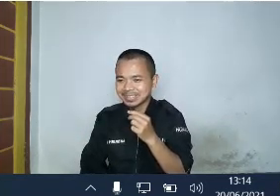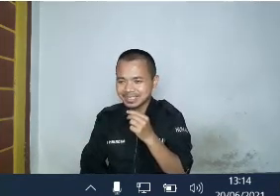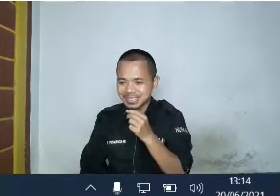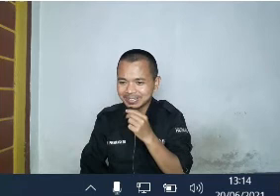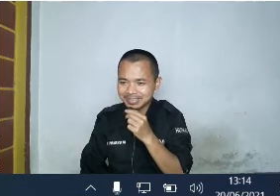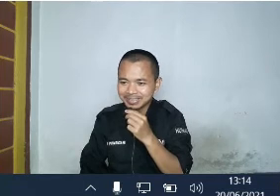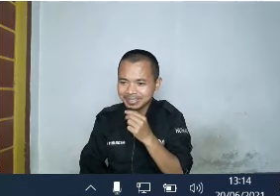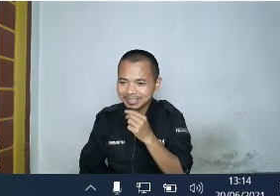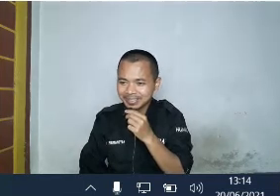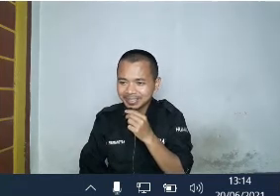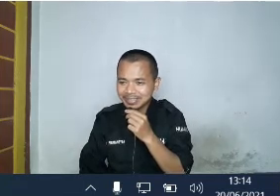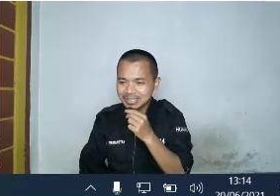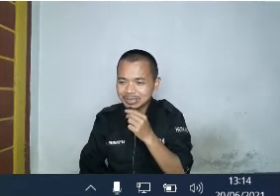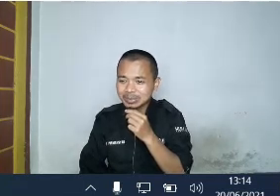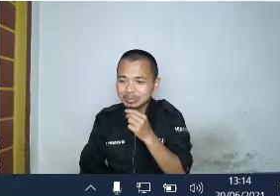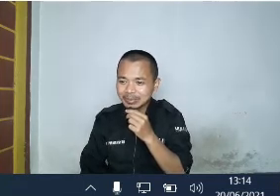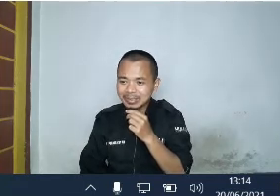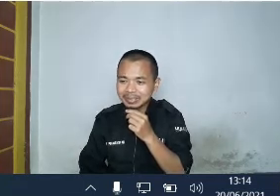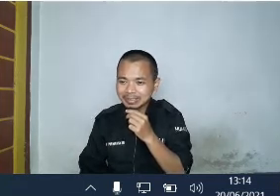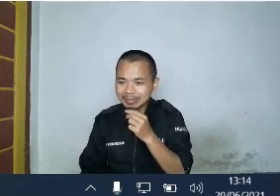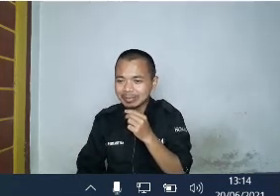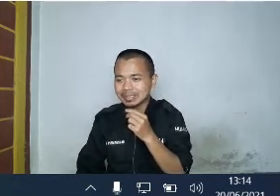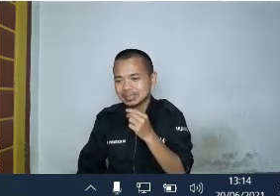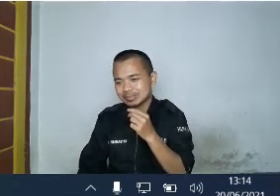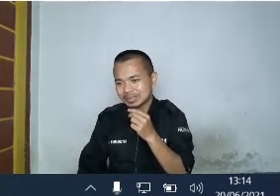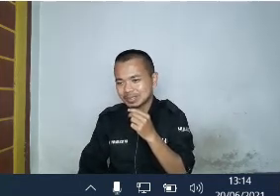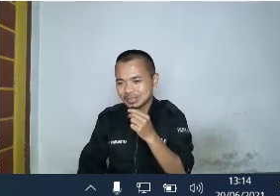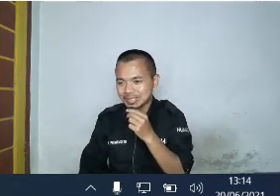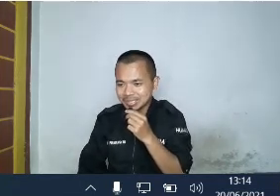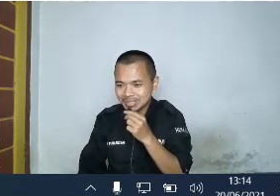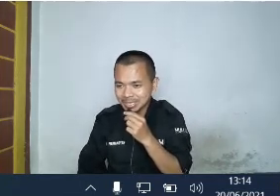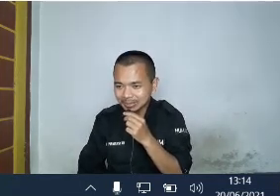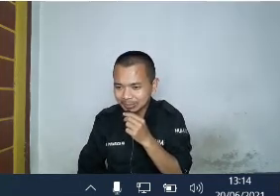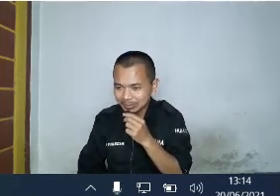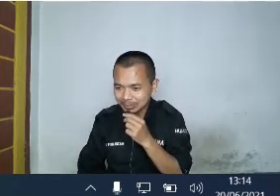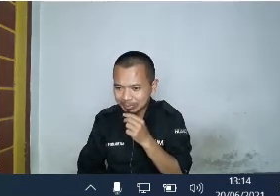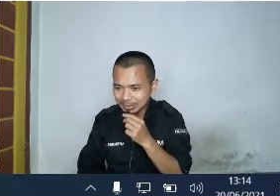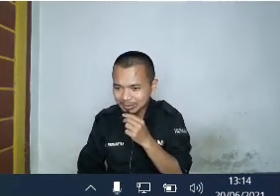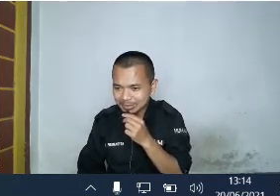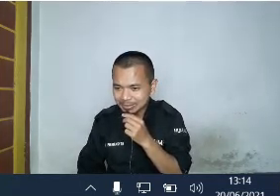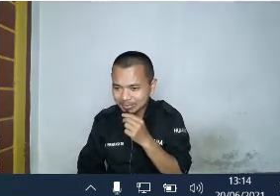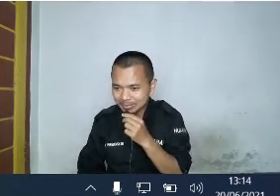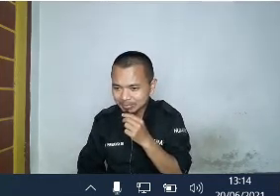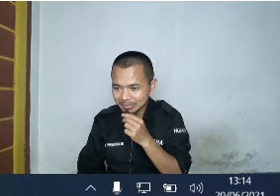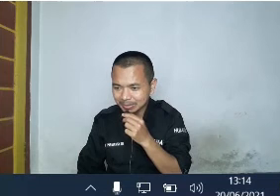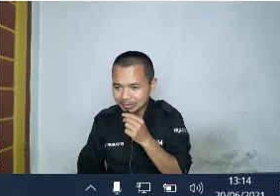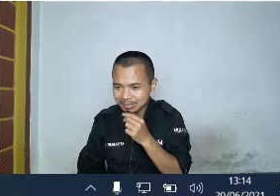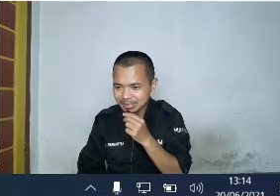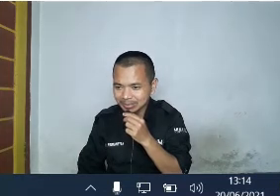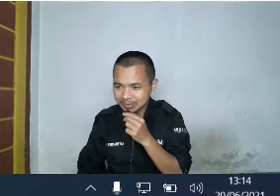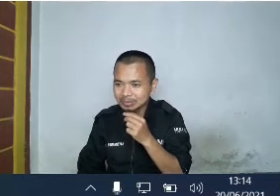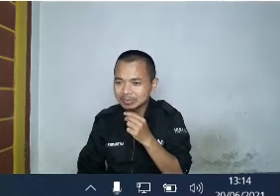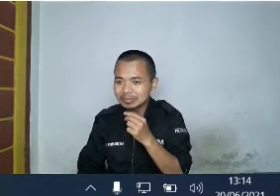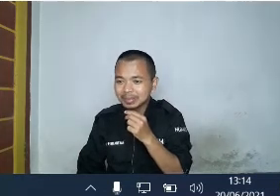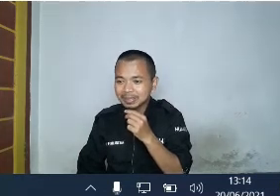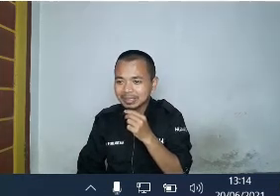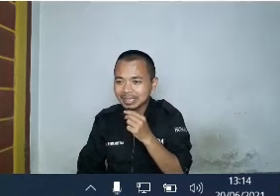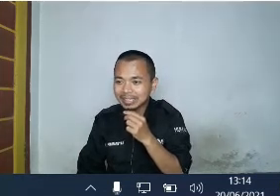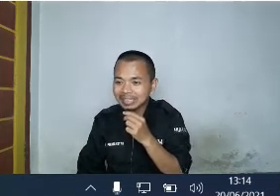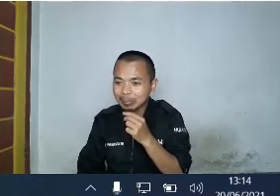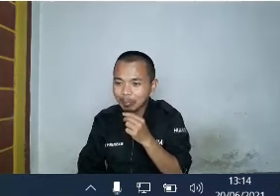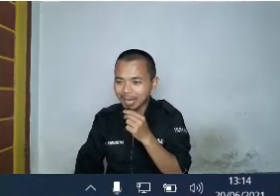lagi sebagai satu Romawi titik 5 maksudnya adalah satu Romawi Minggu ke-1